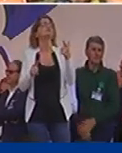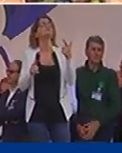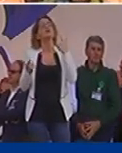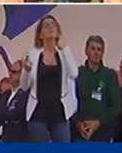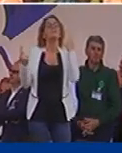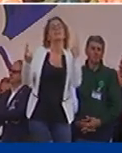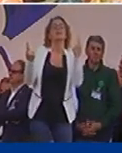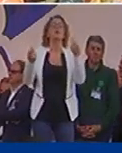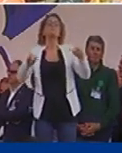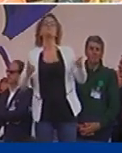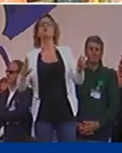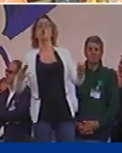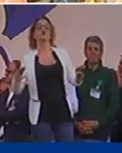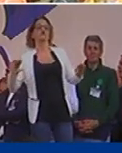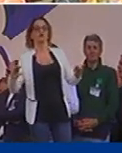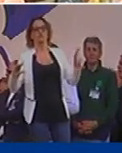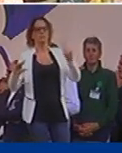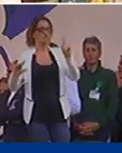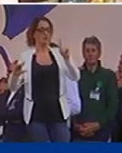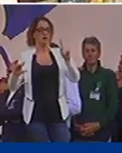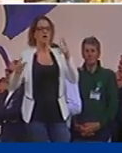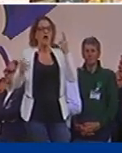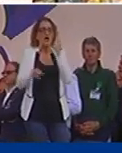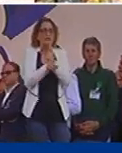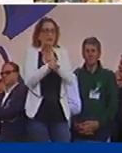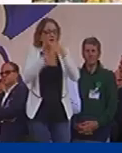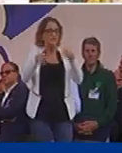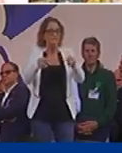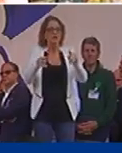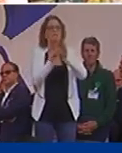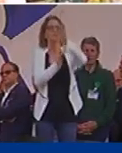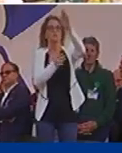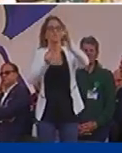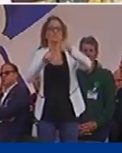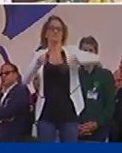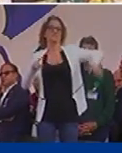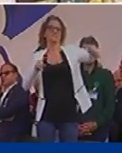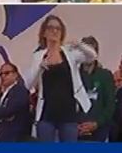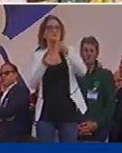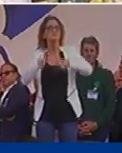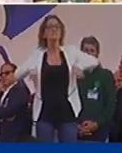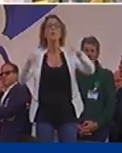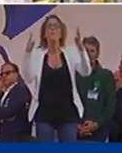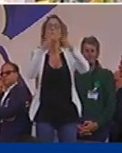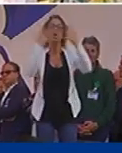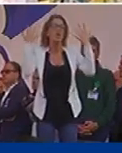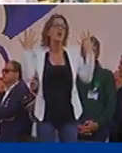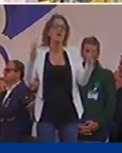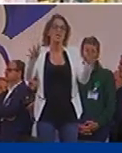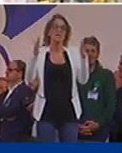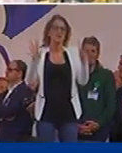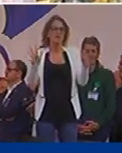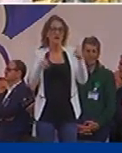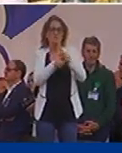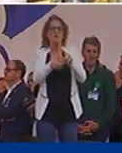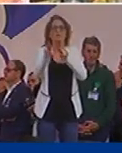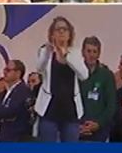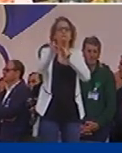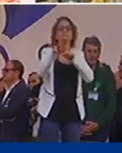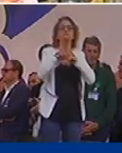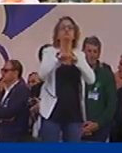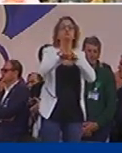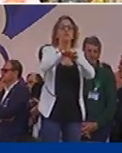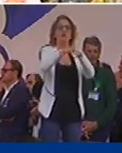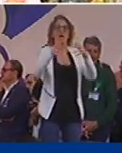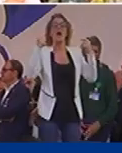qualche poltrona. C'è in ballo il futuro dei nostri figli. Siamo in guerra. Non ci sono i carri armati o